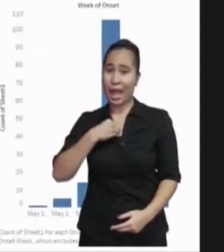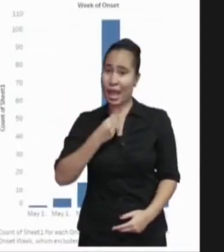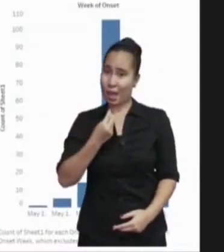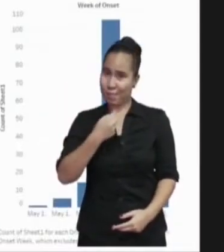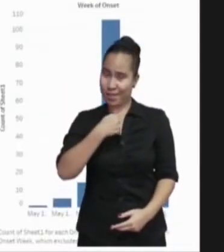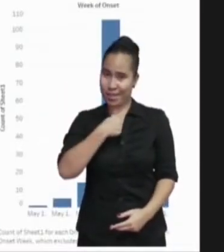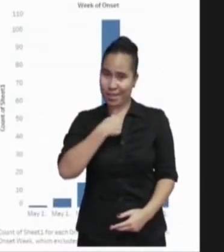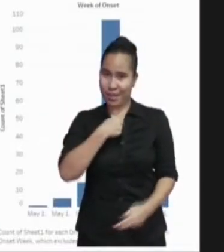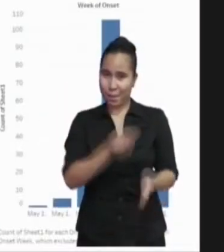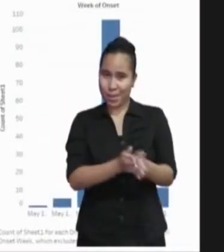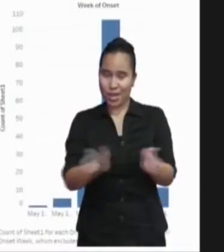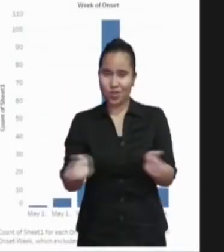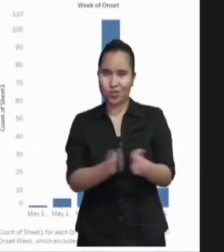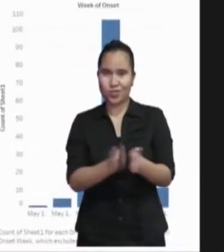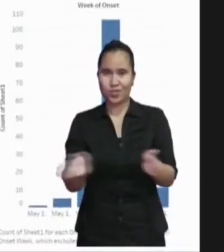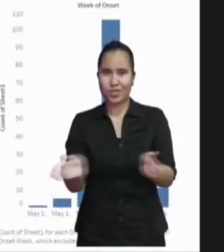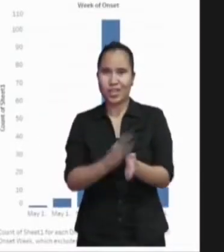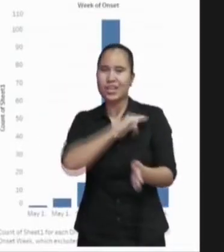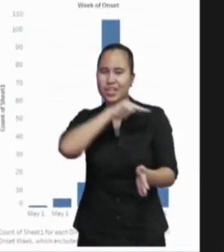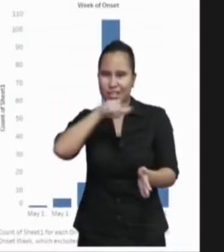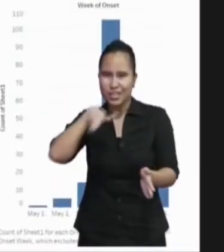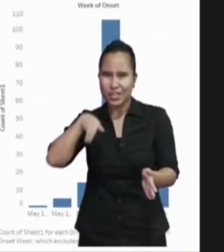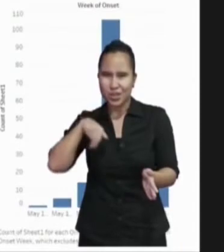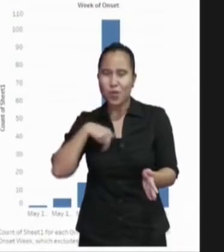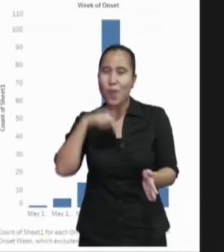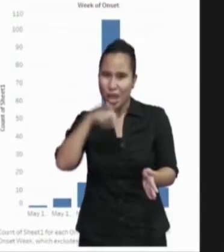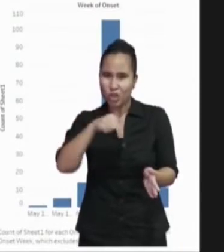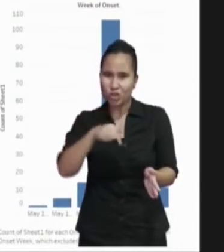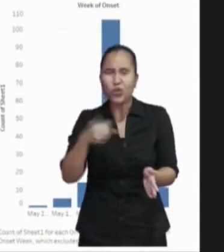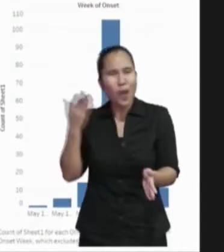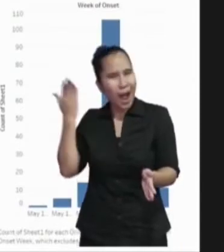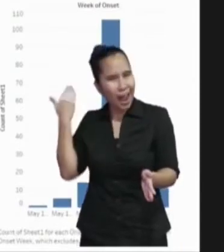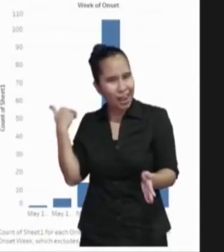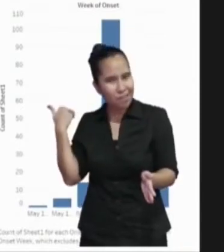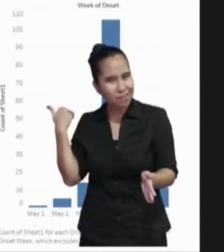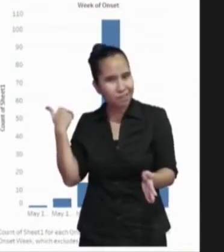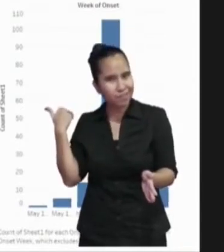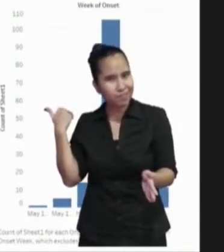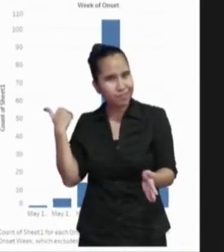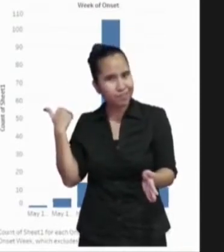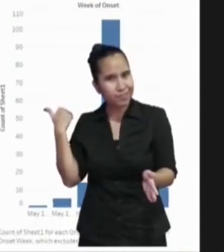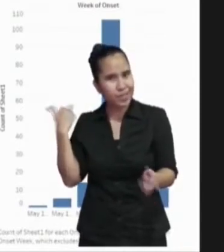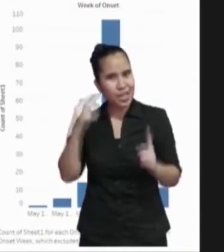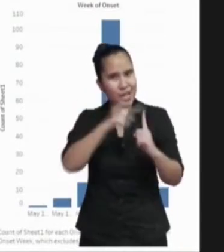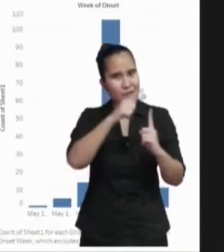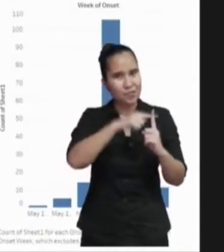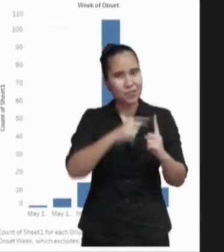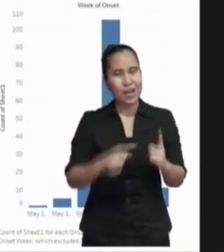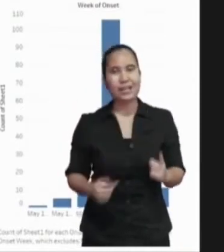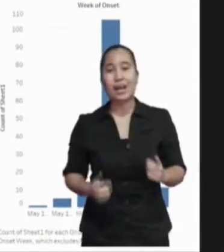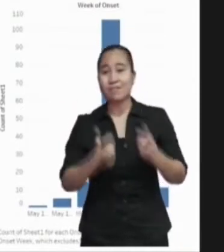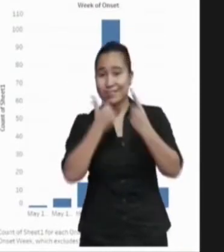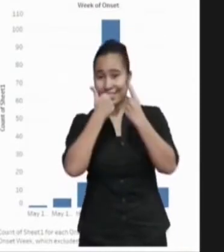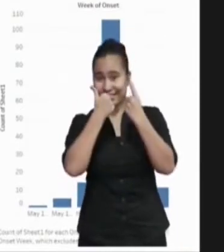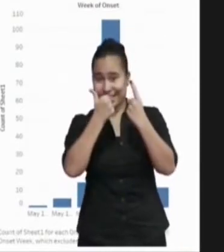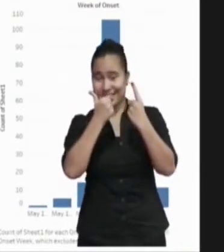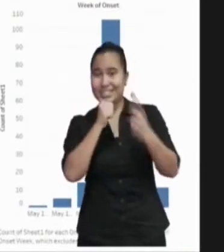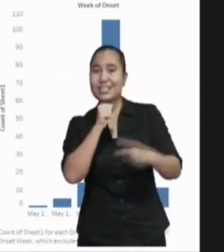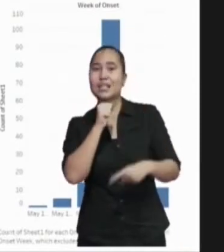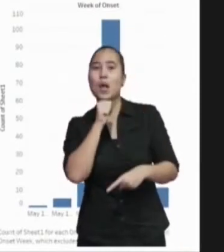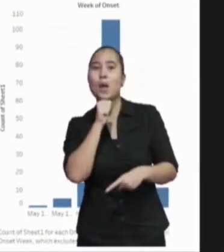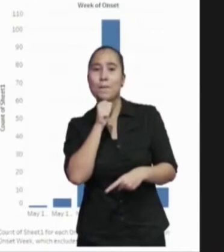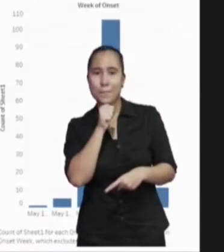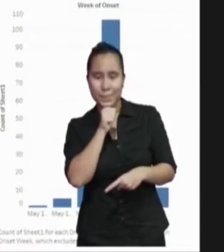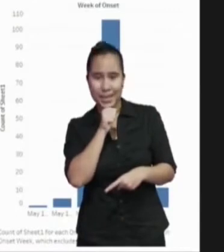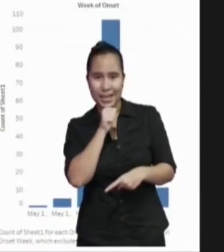ik de periode die wij eigenlijk nu hebben gehad vanaf 16 mei, toen we in dat geval